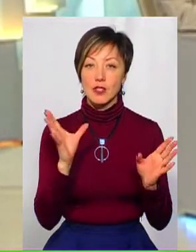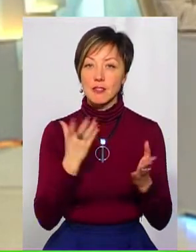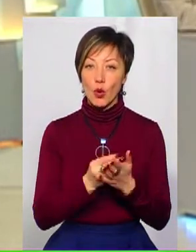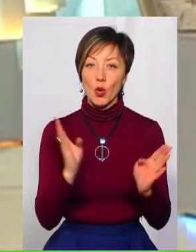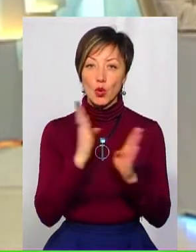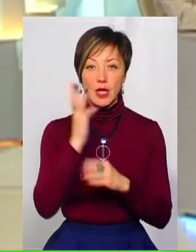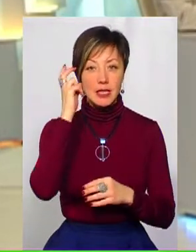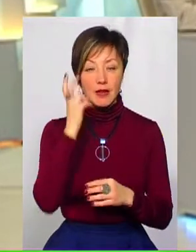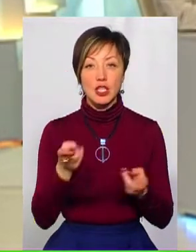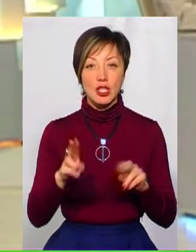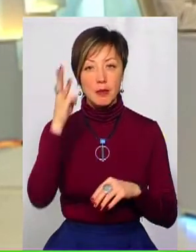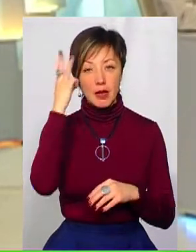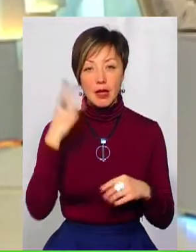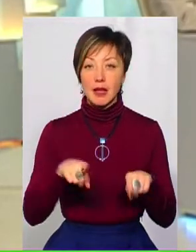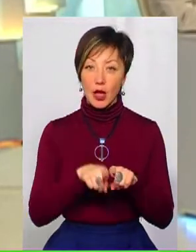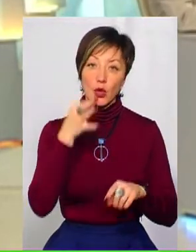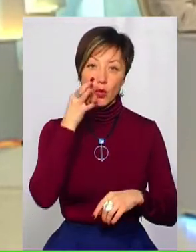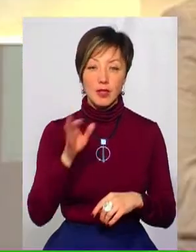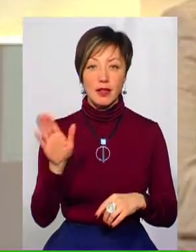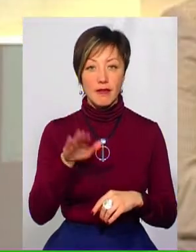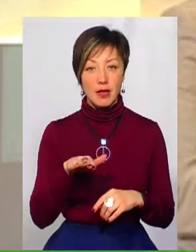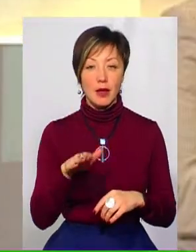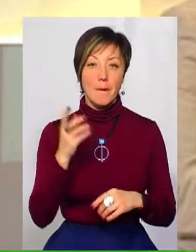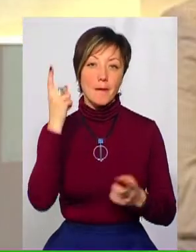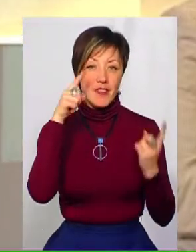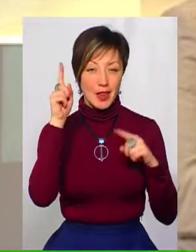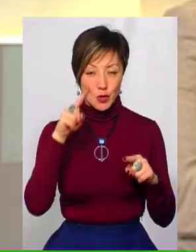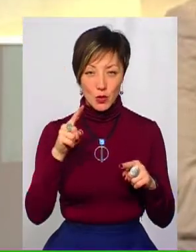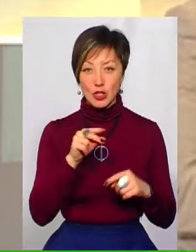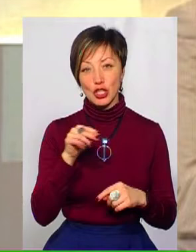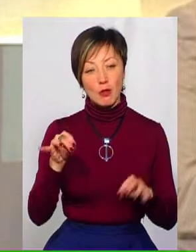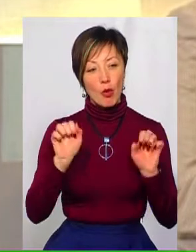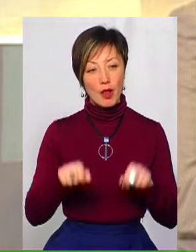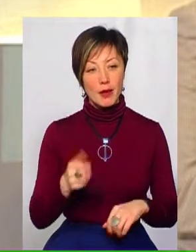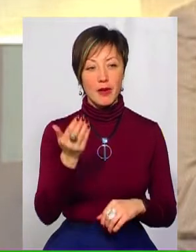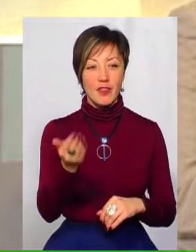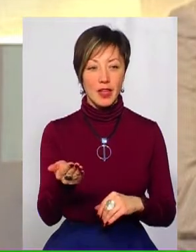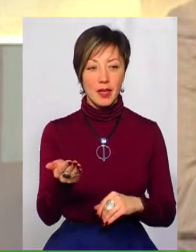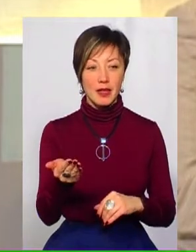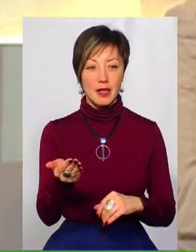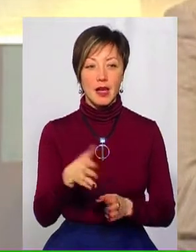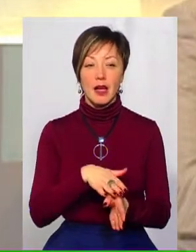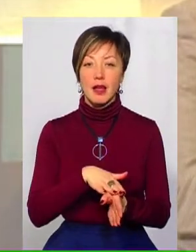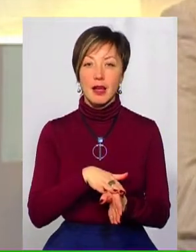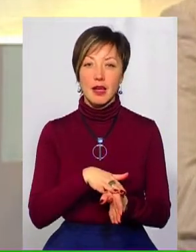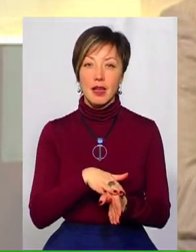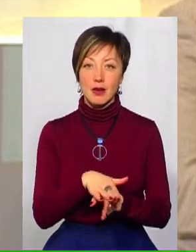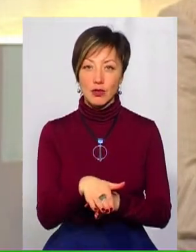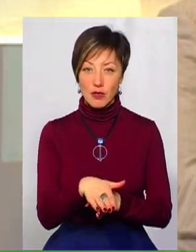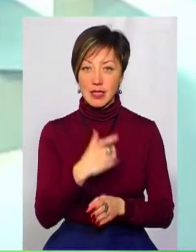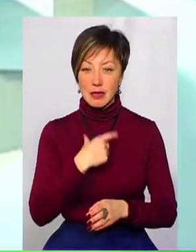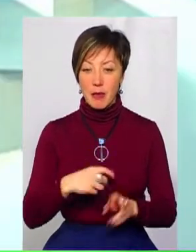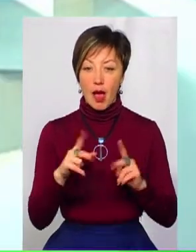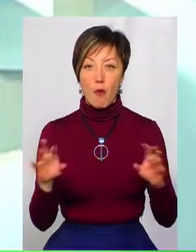залишилися з Хмельницьким. Оскільки у вас такий досвід, давайте пофантазуємо. Чи могли б ви, реалізовуючись як музикантка